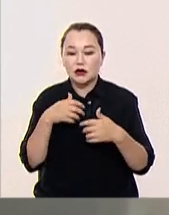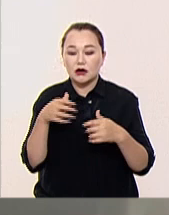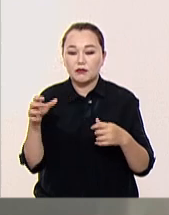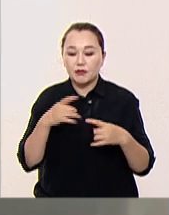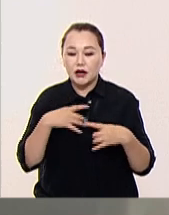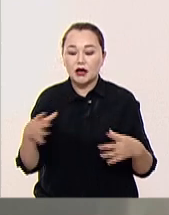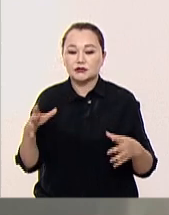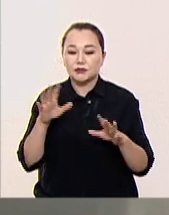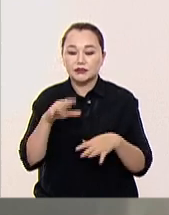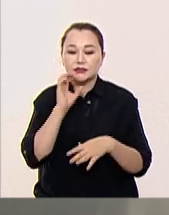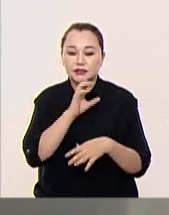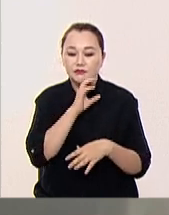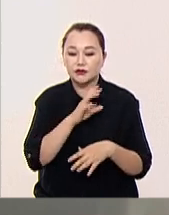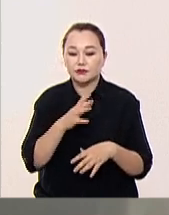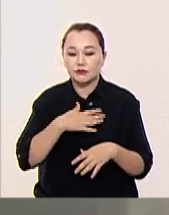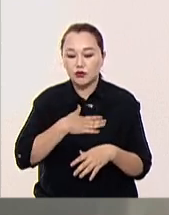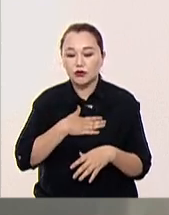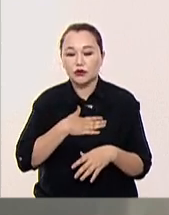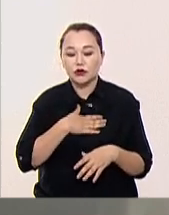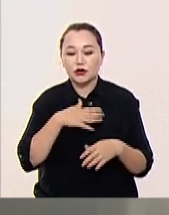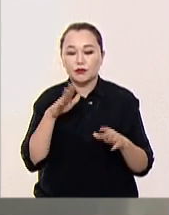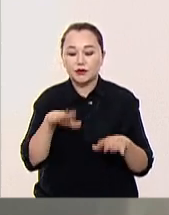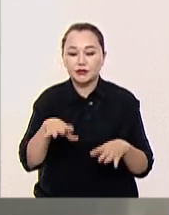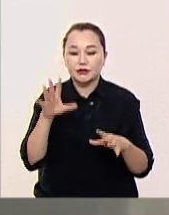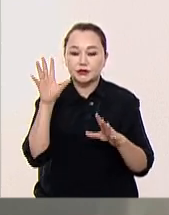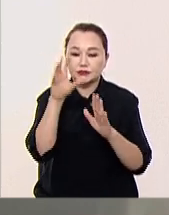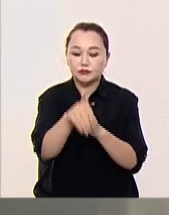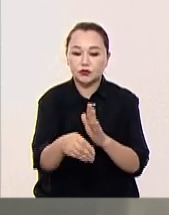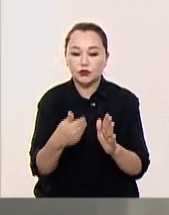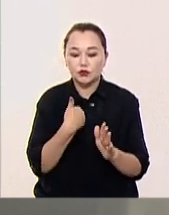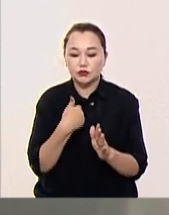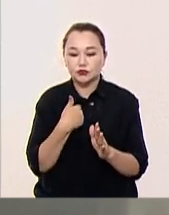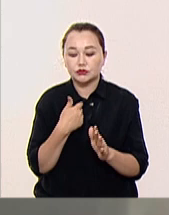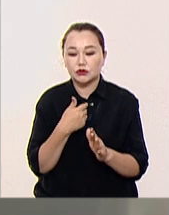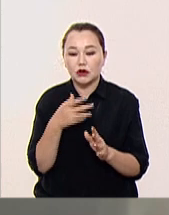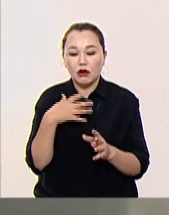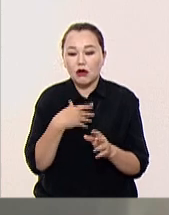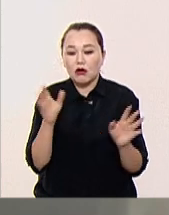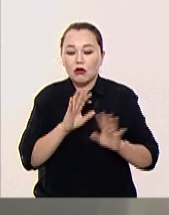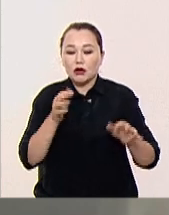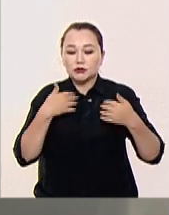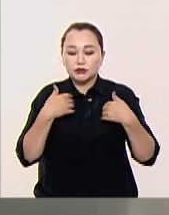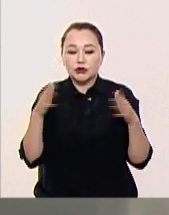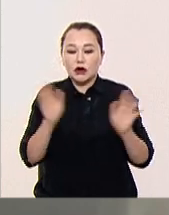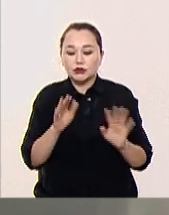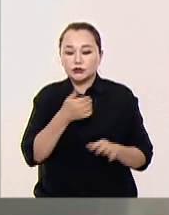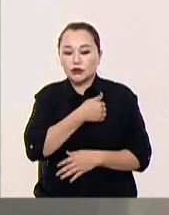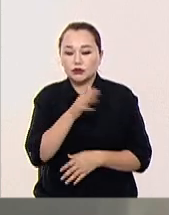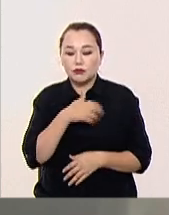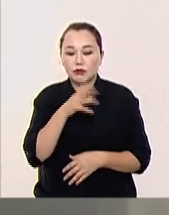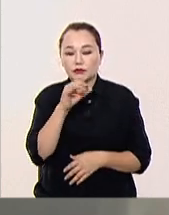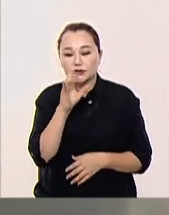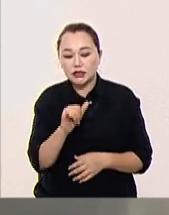салтанатпен солтүстіктегі біздің өлкелерге қоныстандырам десе, жоқ, мен оған бармаймын. Маңғыстауға